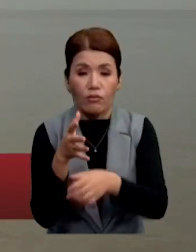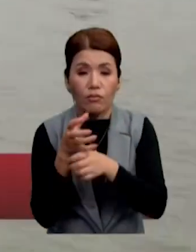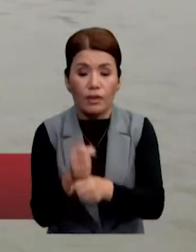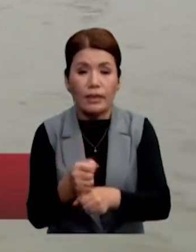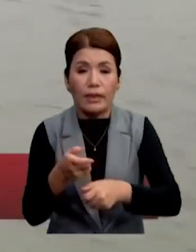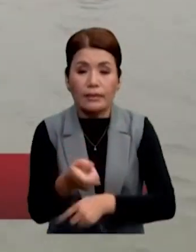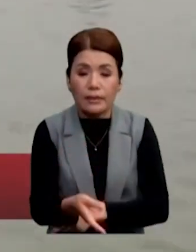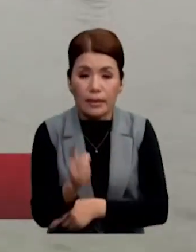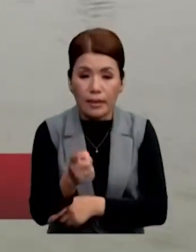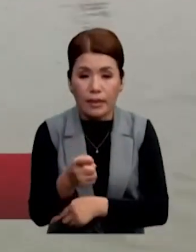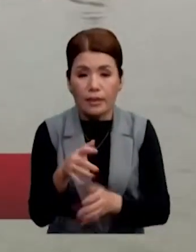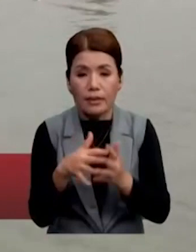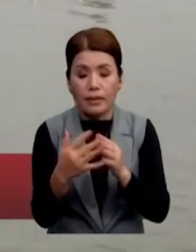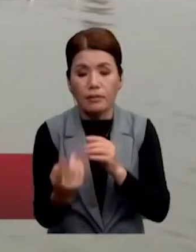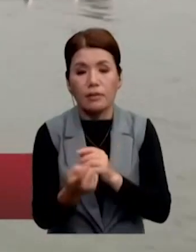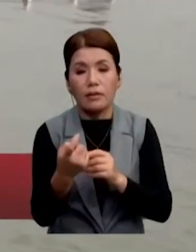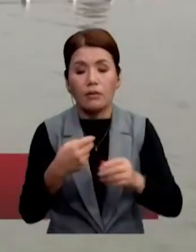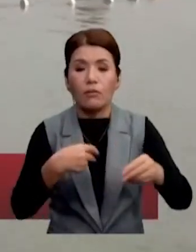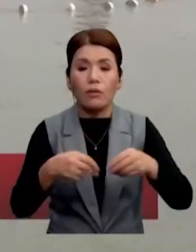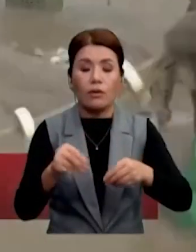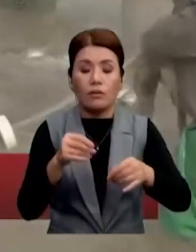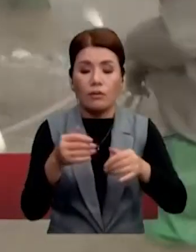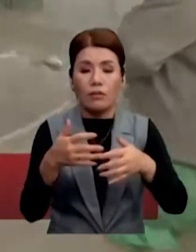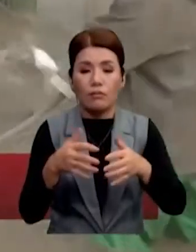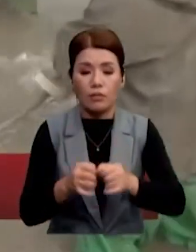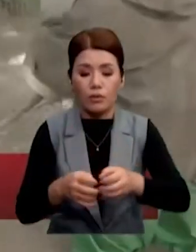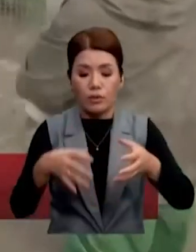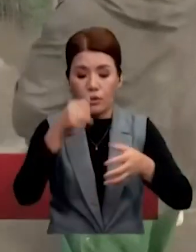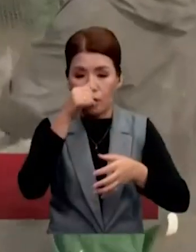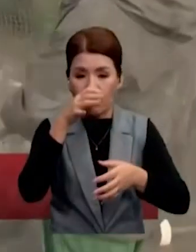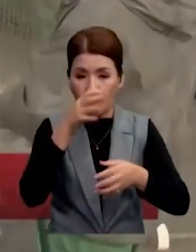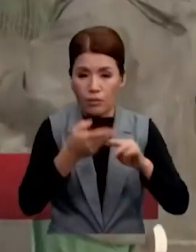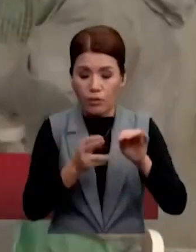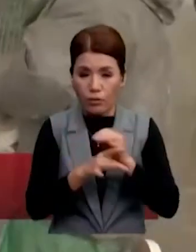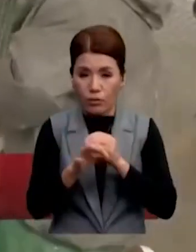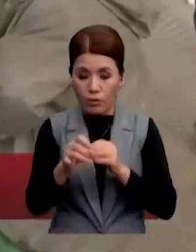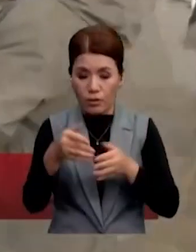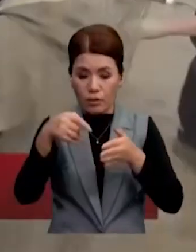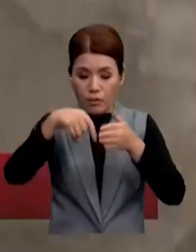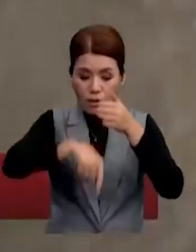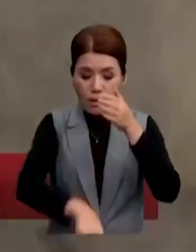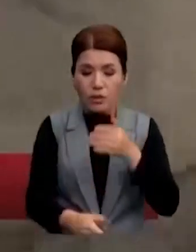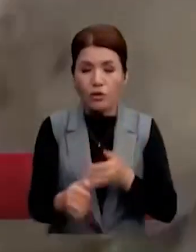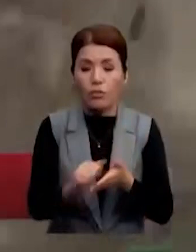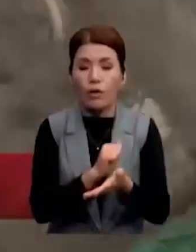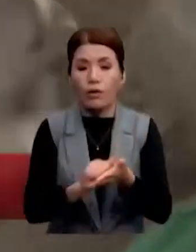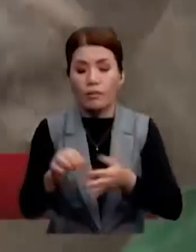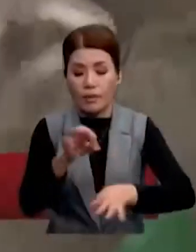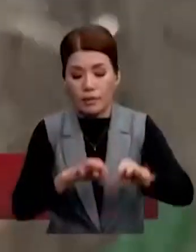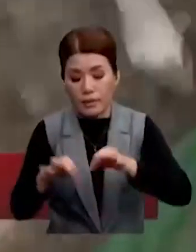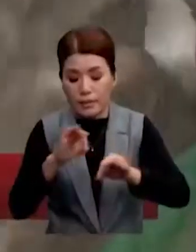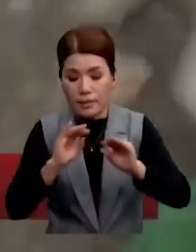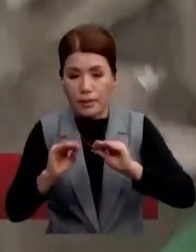балық шаруашылығын дамытуға да үлкен кедергі. Әкімдіктегілер Каспийдің жайыққа құяр сағасын түптереңдету үшін жобалық сметалық құжат жасақтадық